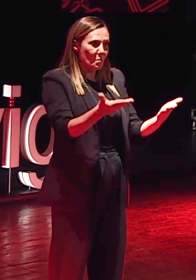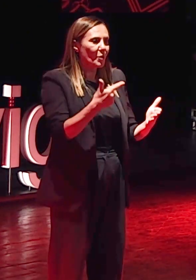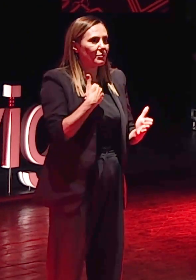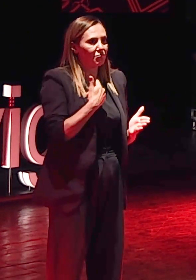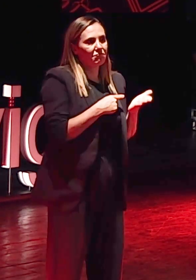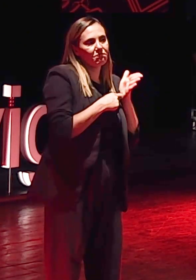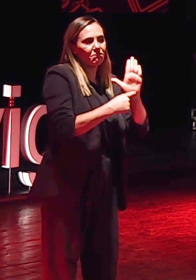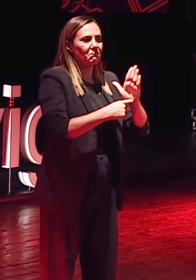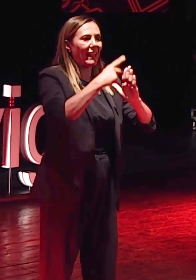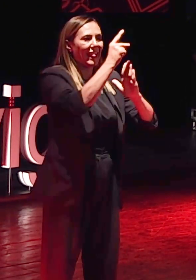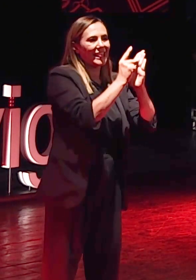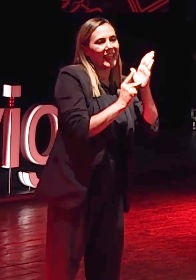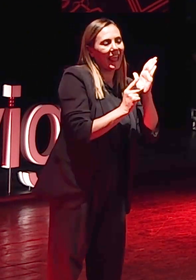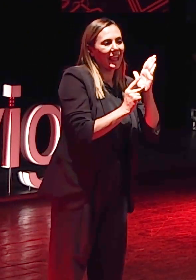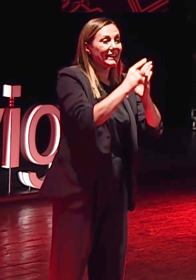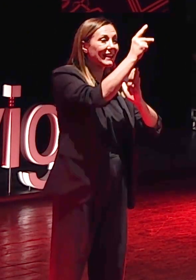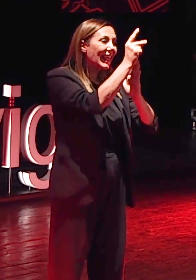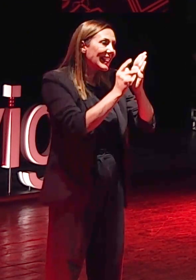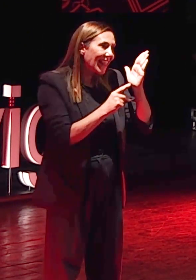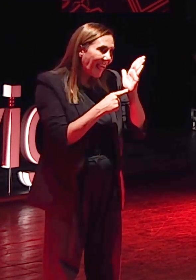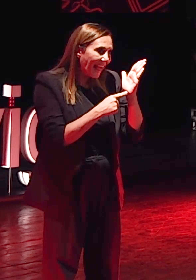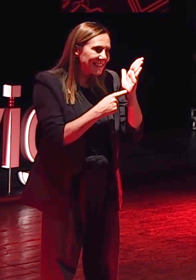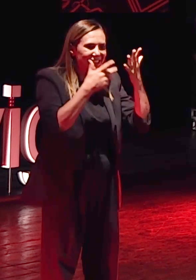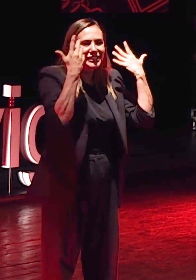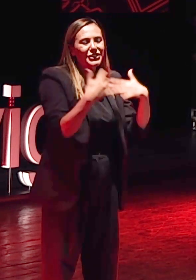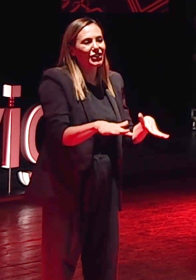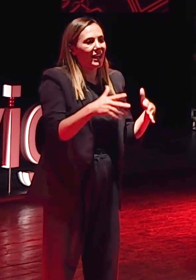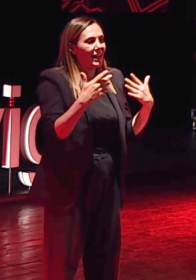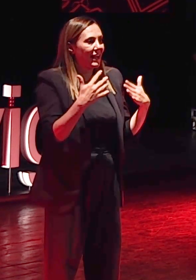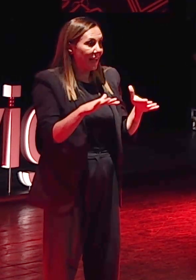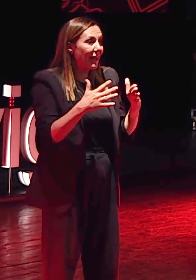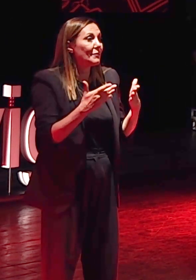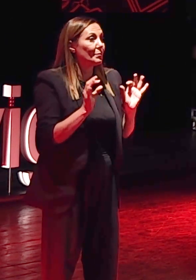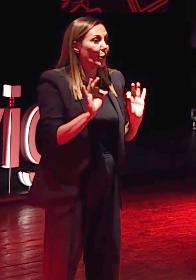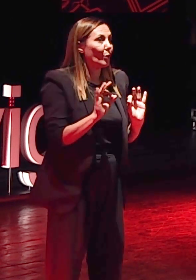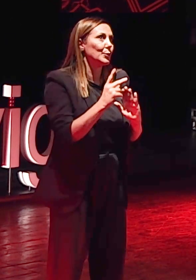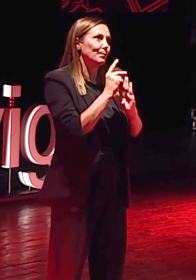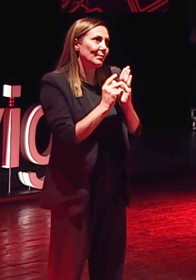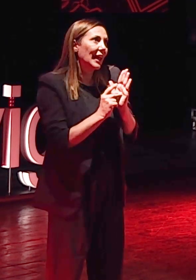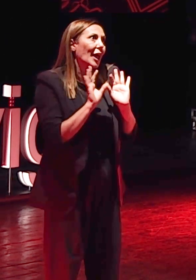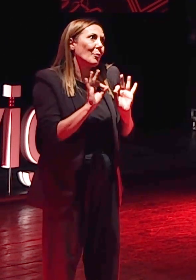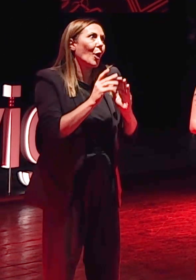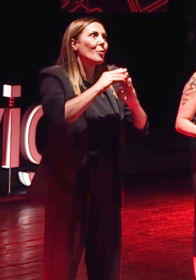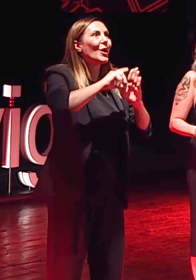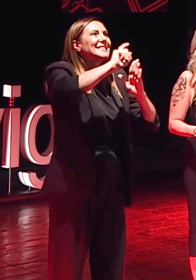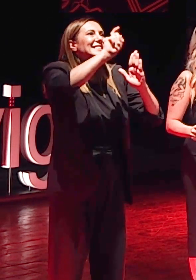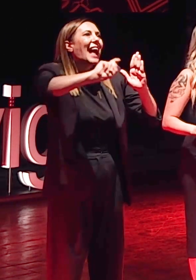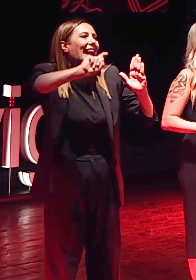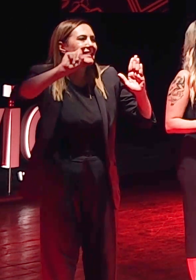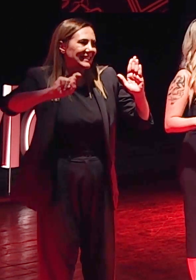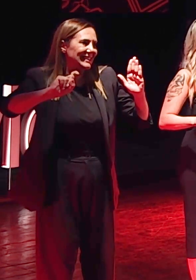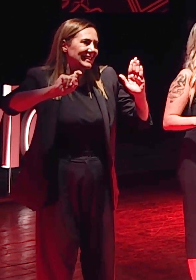dati Allora questi sono dei dati riportati Insomma da tutte le statistiche che vengono